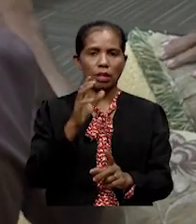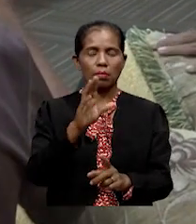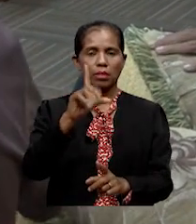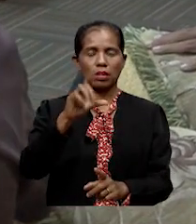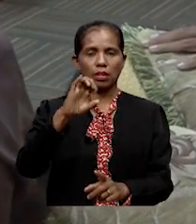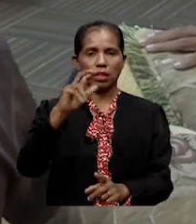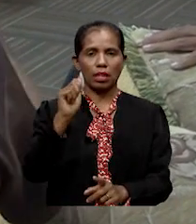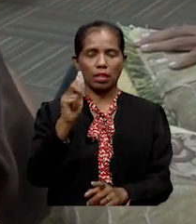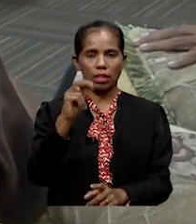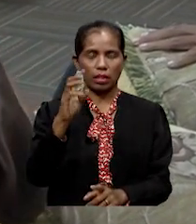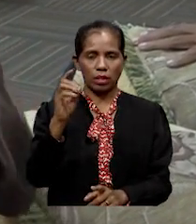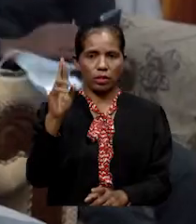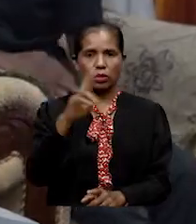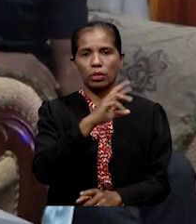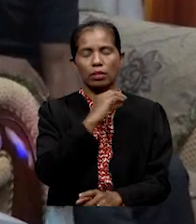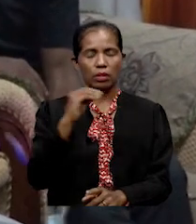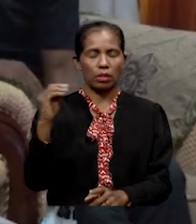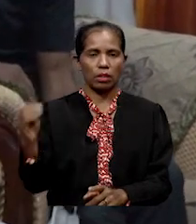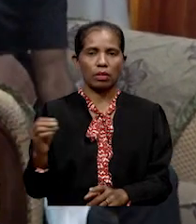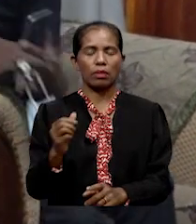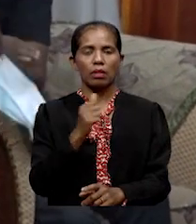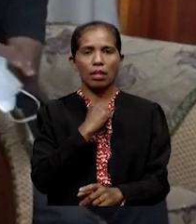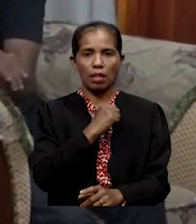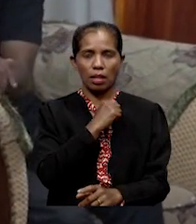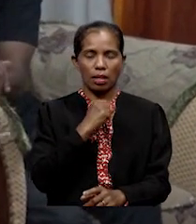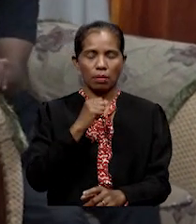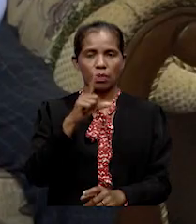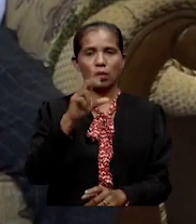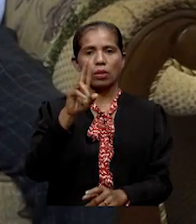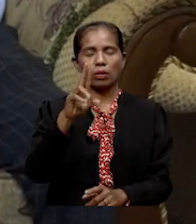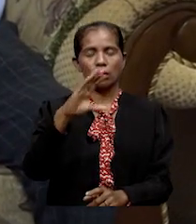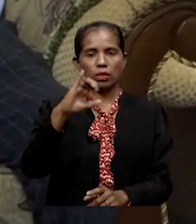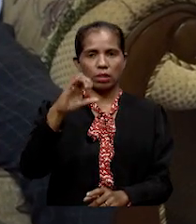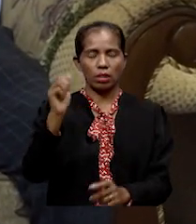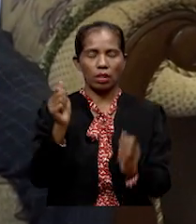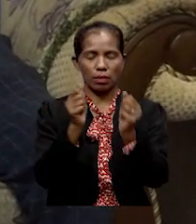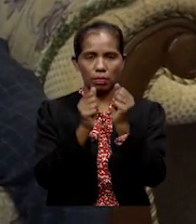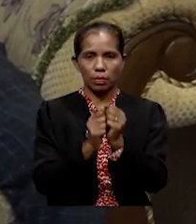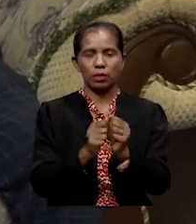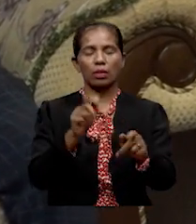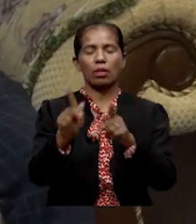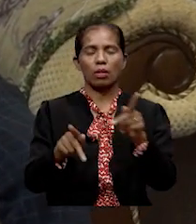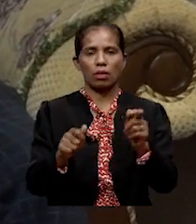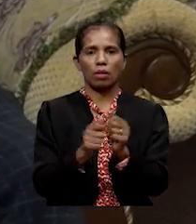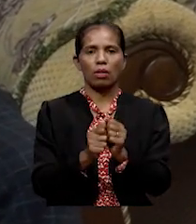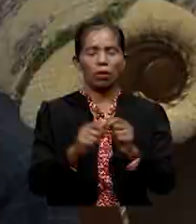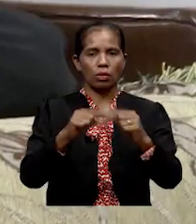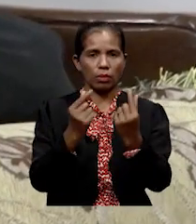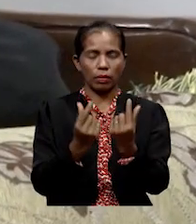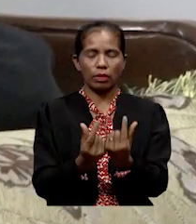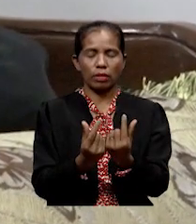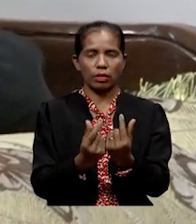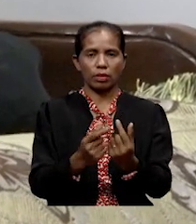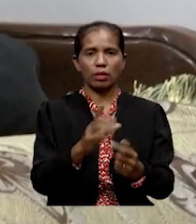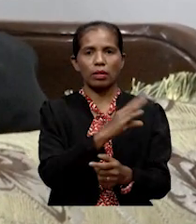Maria Alves Vigario Geral Diocese Maliana Padre Lucio De Deus, Hamutuko Chancellor Diocese Maliana, Líder Nasional Kairal